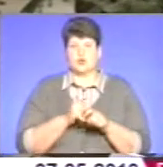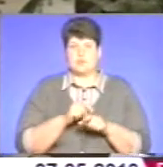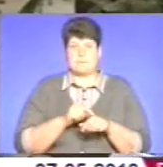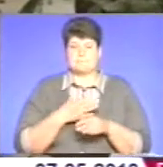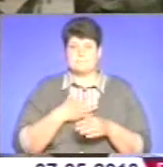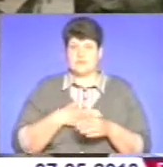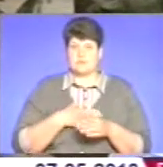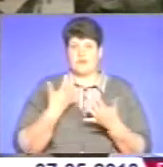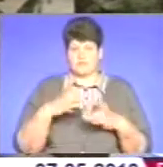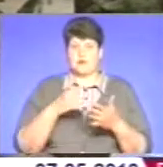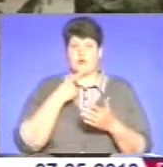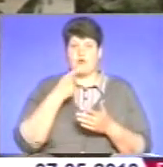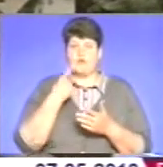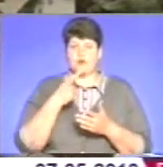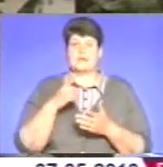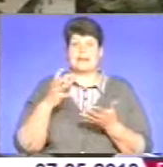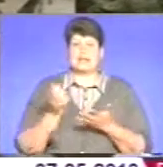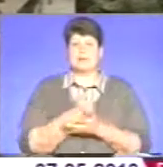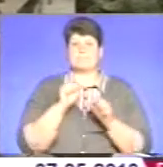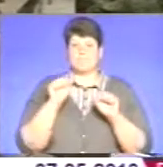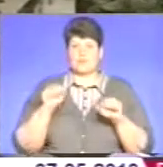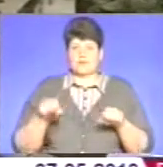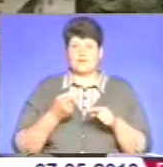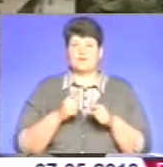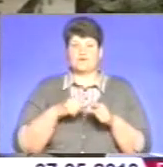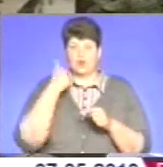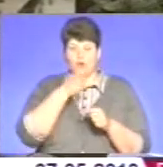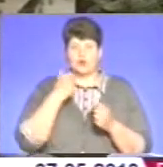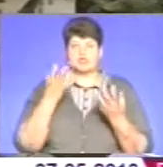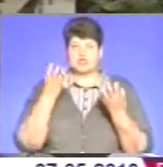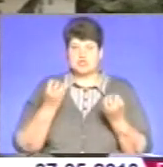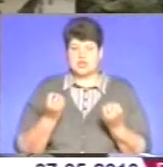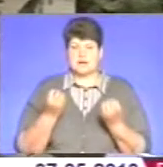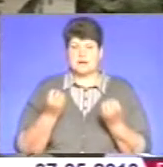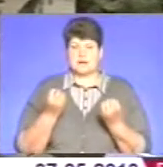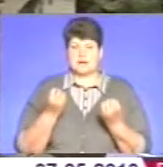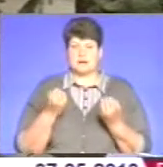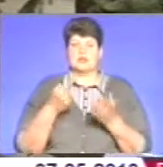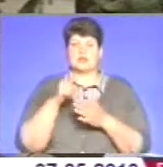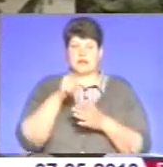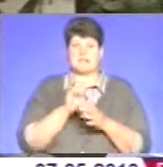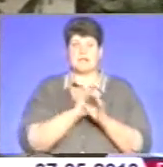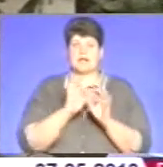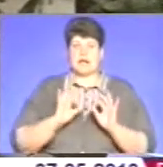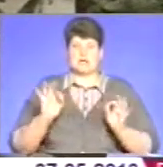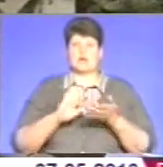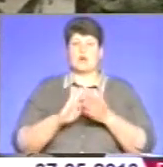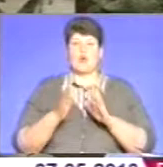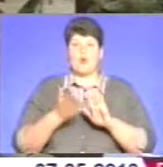вже про те, що ми знайшли можливість і в цьому році ще до тих прекрасних умов, які мають